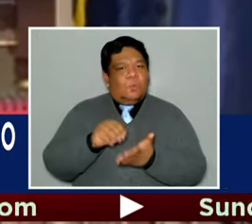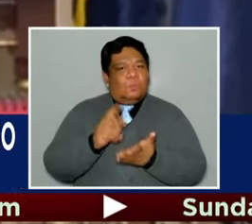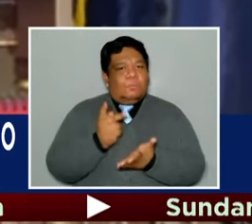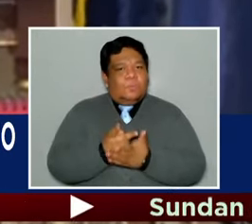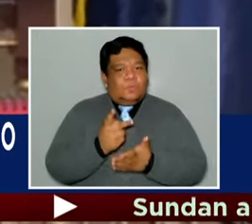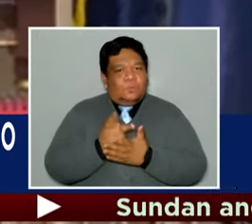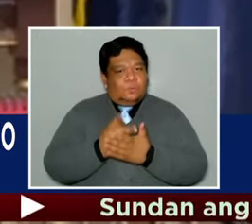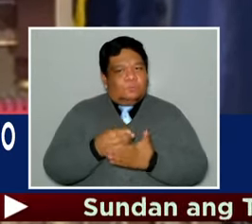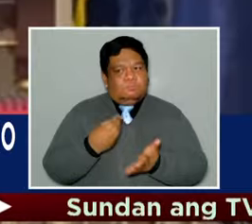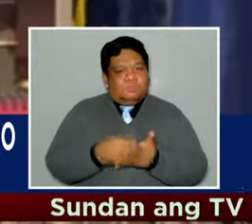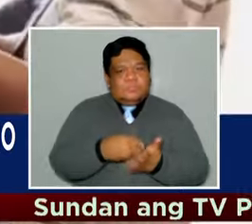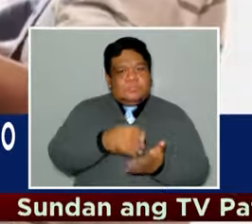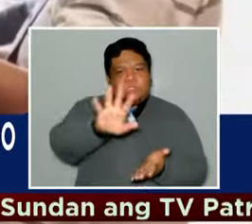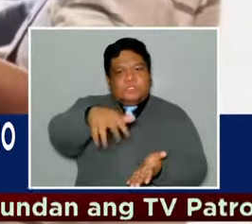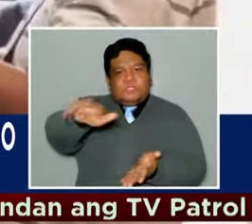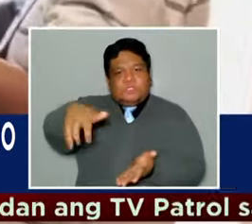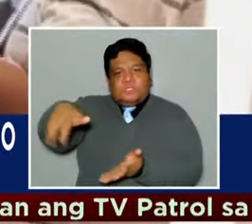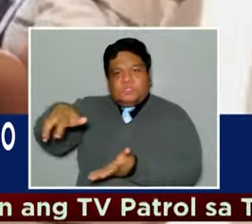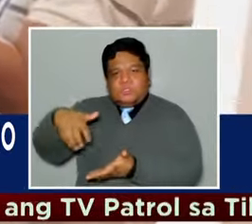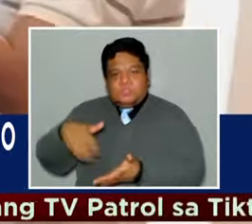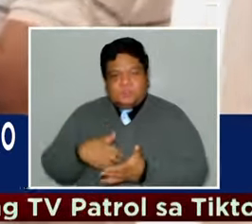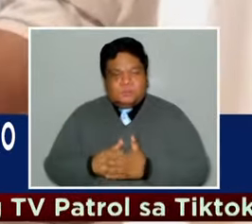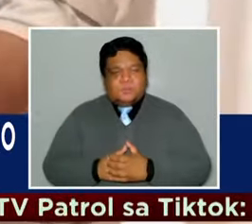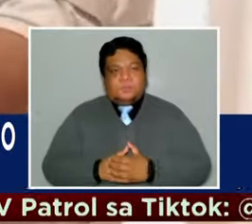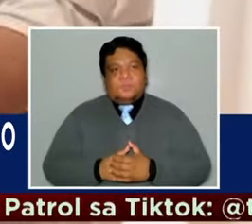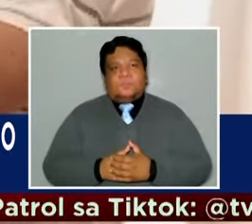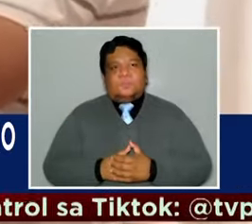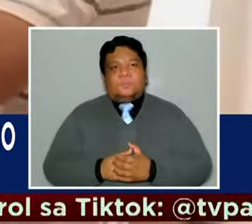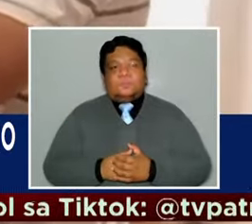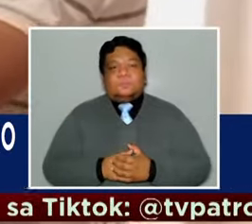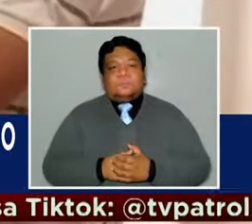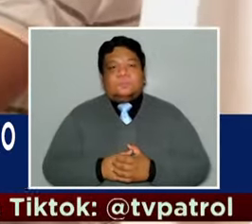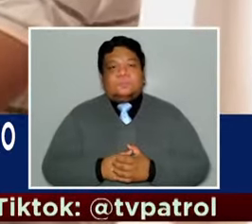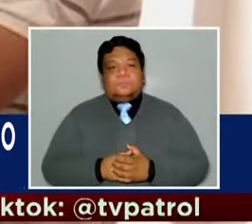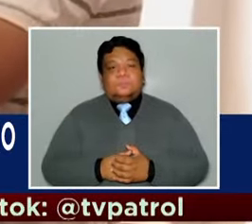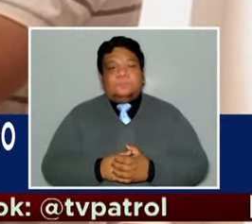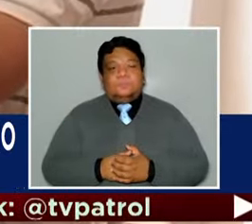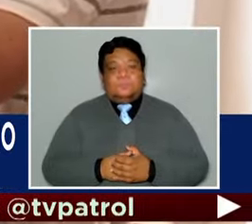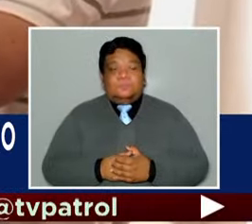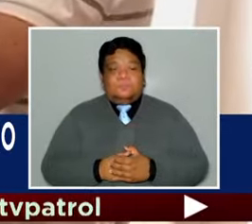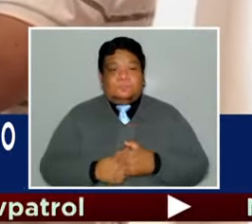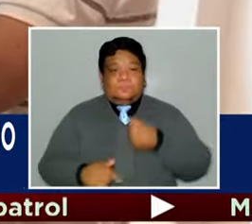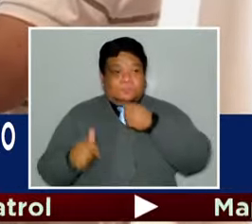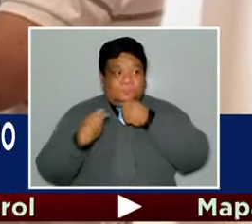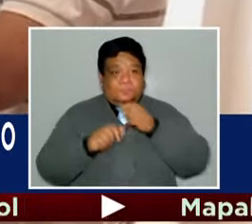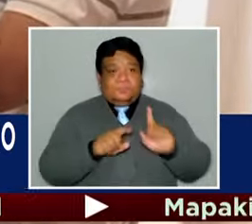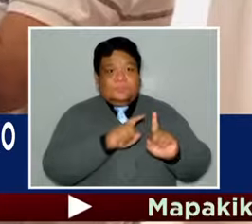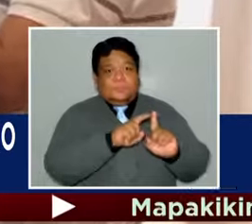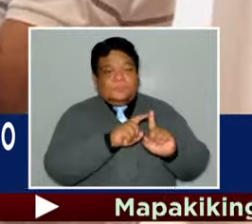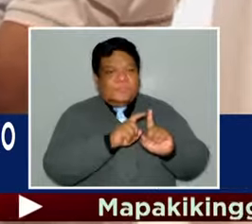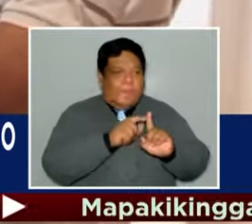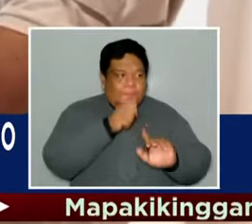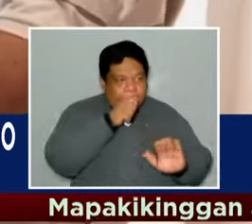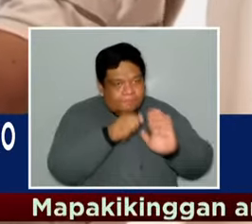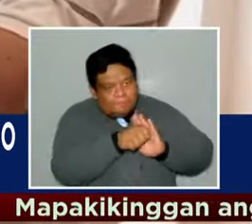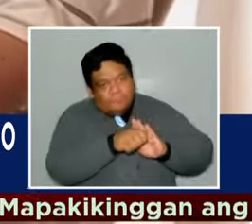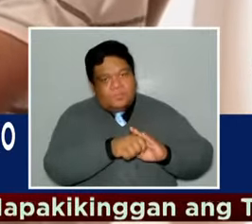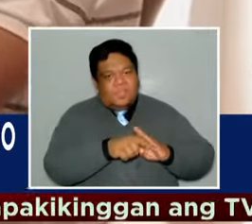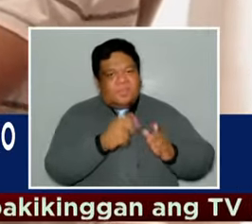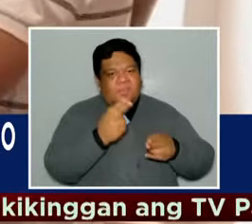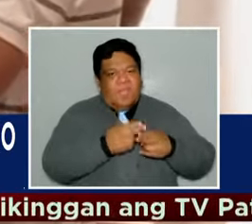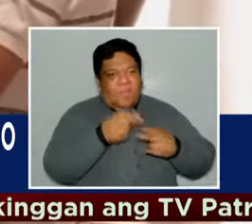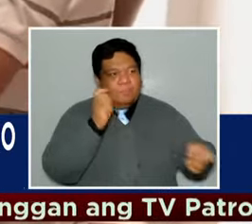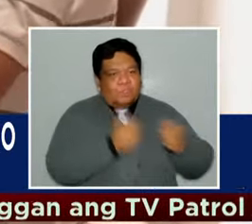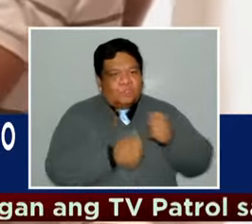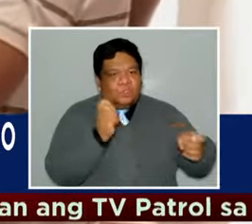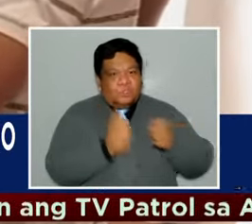iba niyang mga biktima. Nagtago man ang sospek at nagpapalit-palit na rin ang pangalan hanggang isang negosyante ang